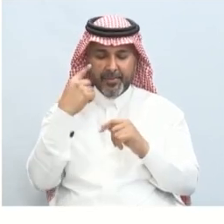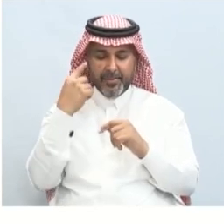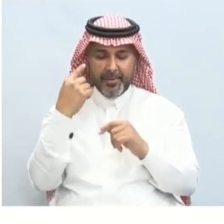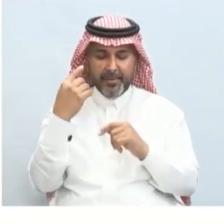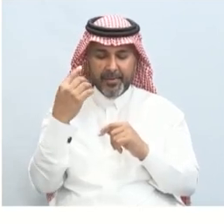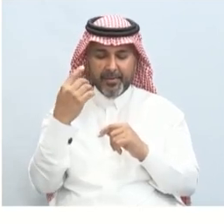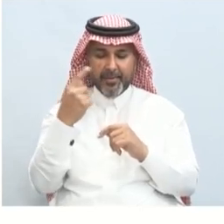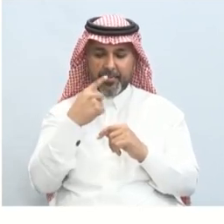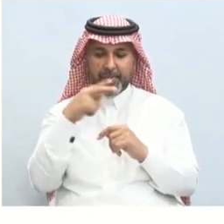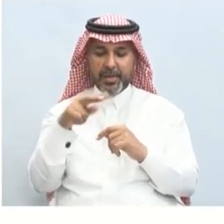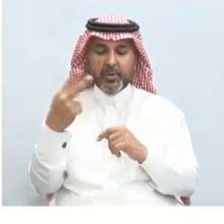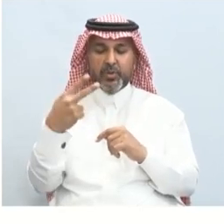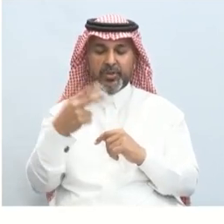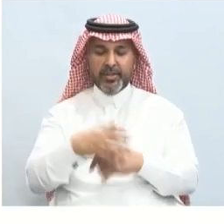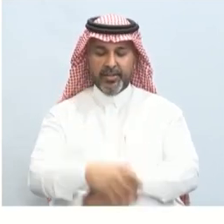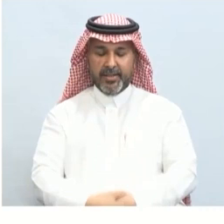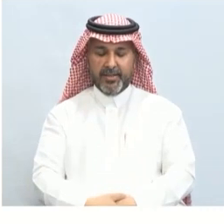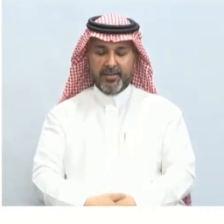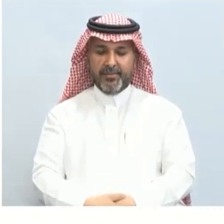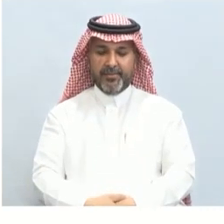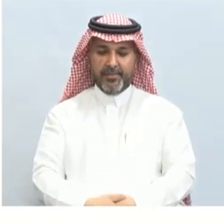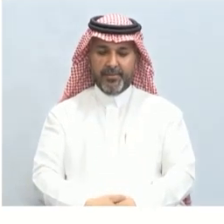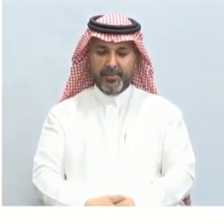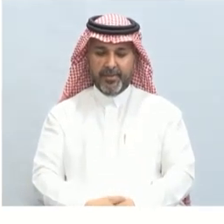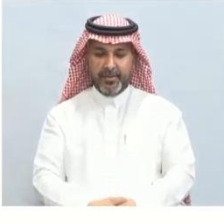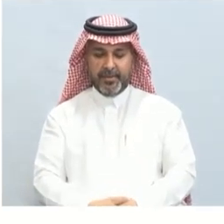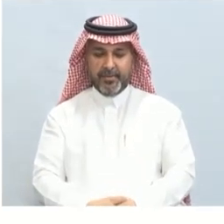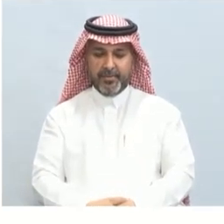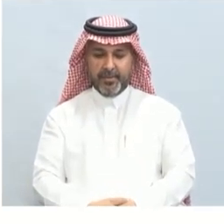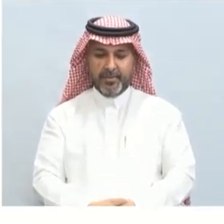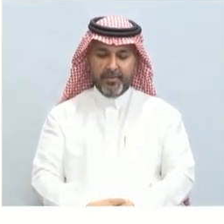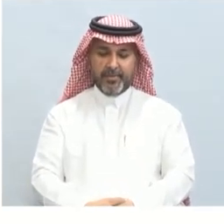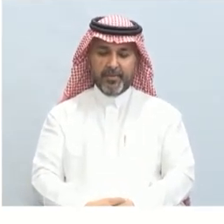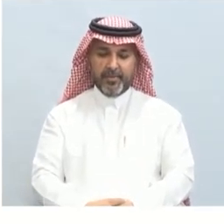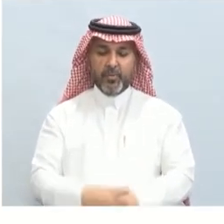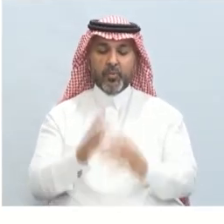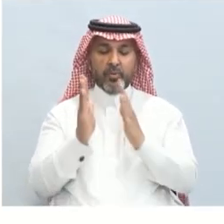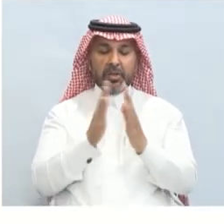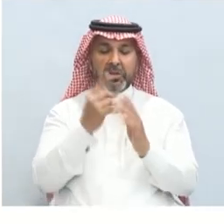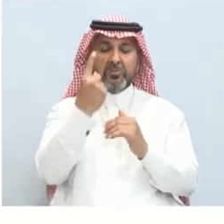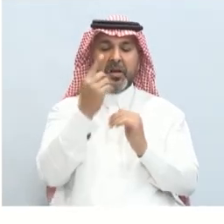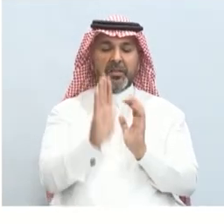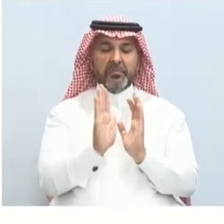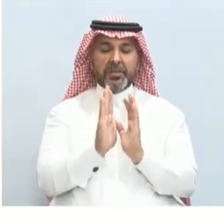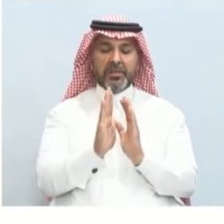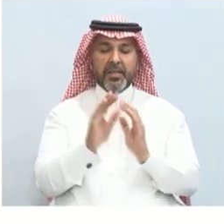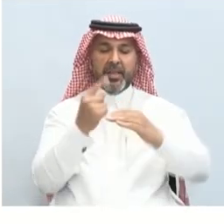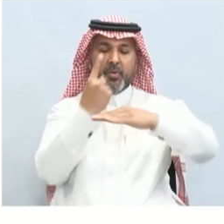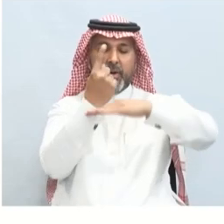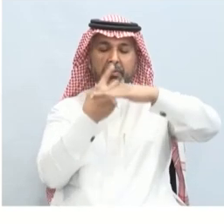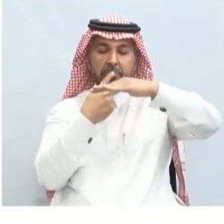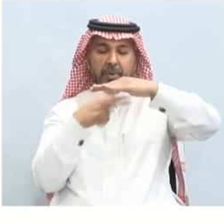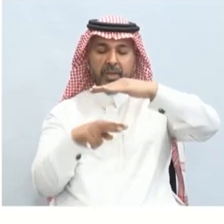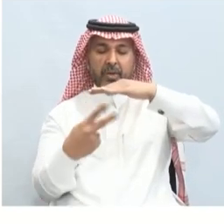120 بهذا الشكل وعدد ع طرق ترتيبها بهذا الشكل هي طريقه واحده اذا عناصر الحاد